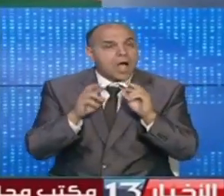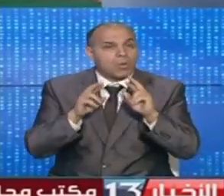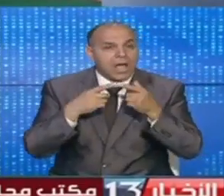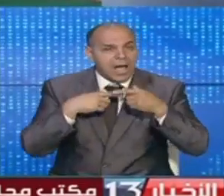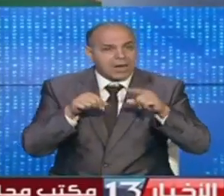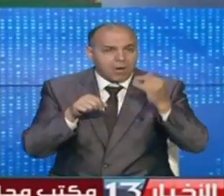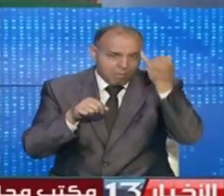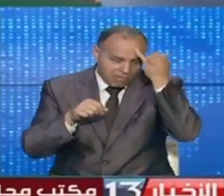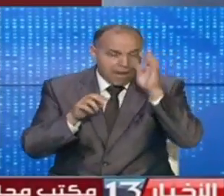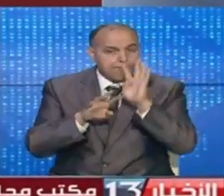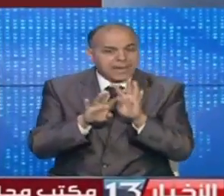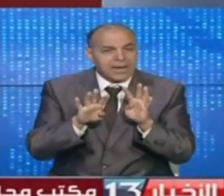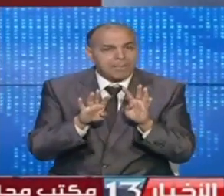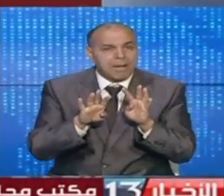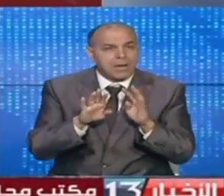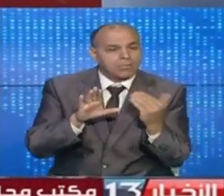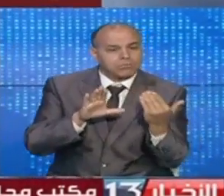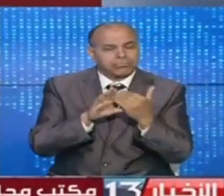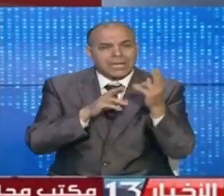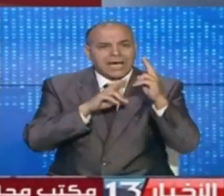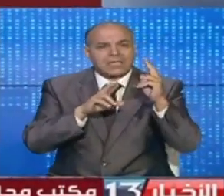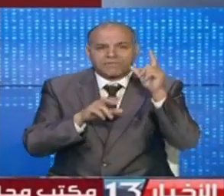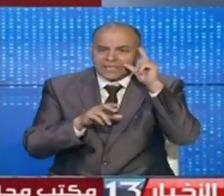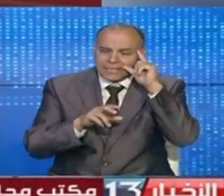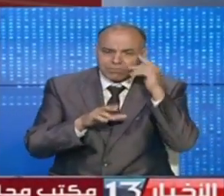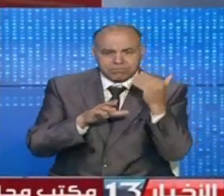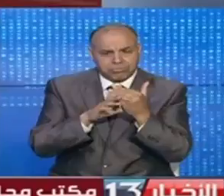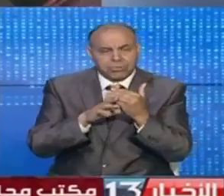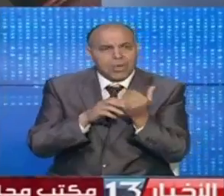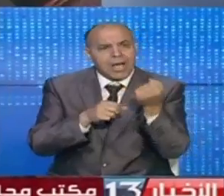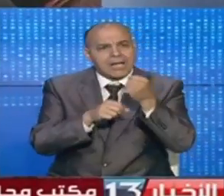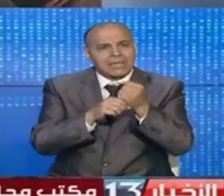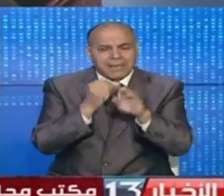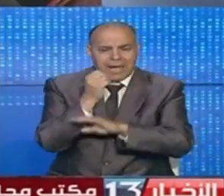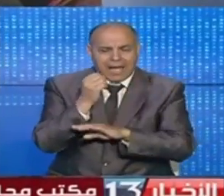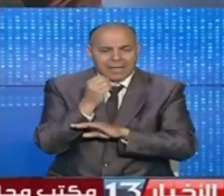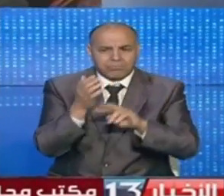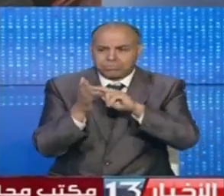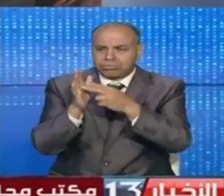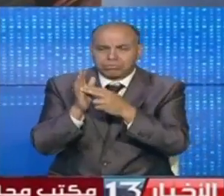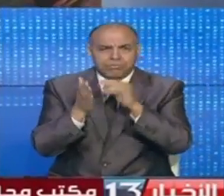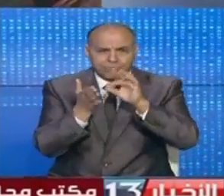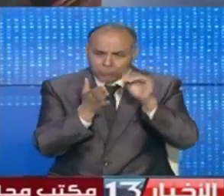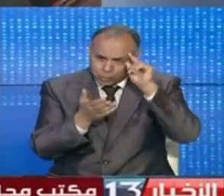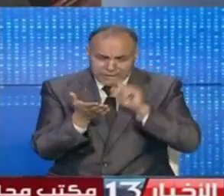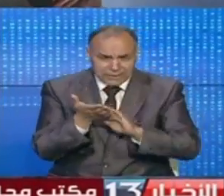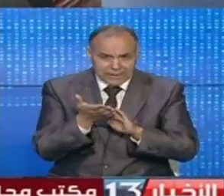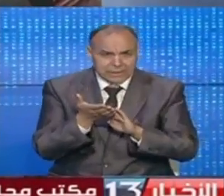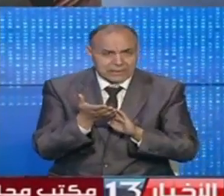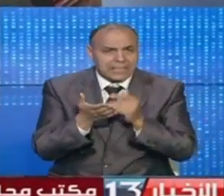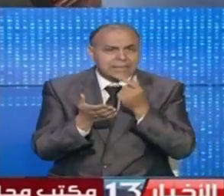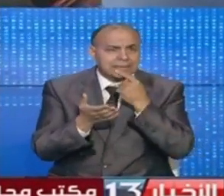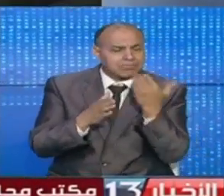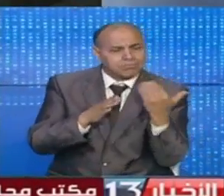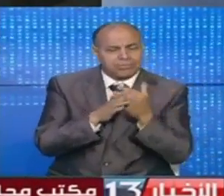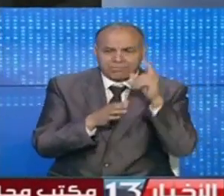إعلان موقف البرلمان الرافض للتدخل الخارجي في ليبيا والمناهض لإحداث قاعدة لوجستية بالتراب التونسي لتسهيل